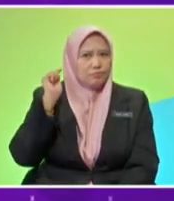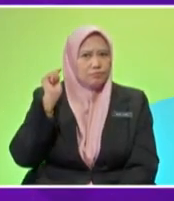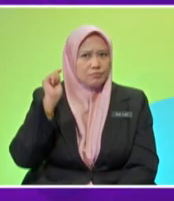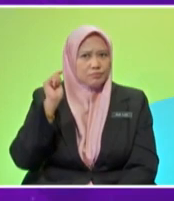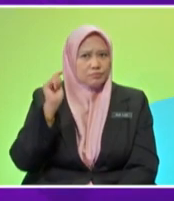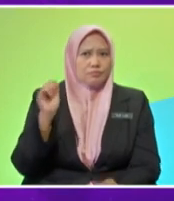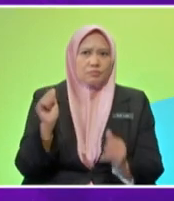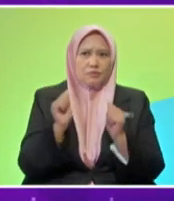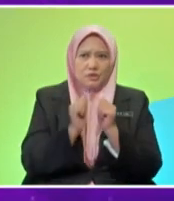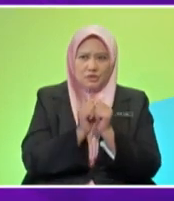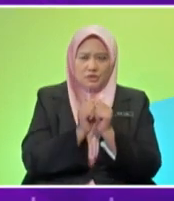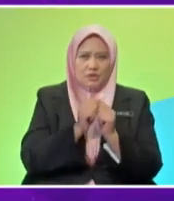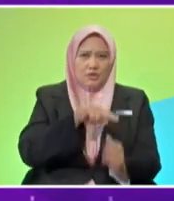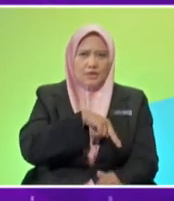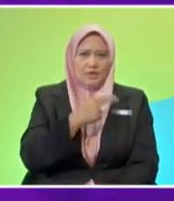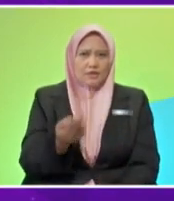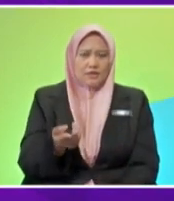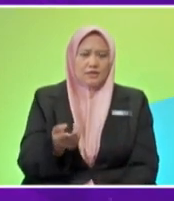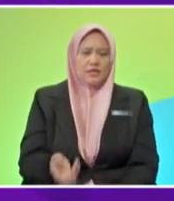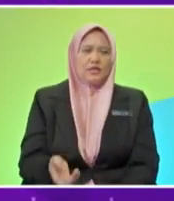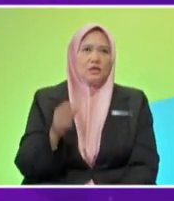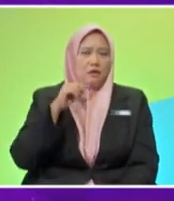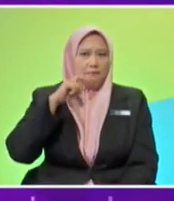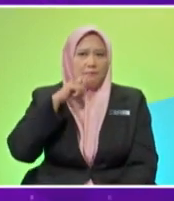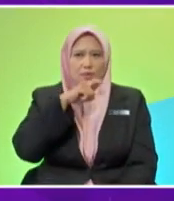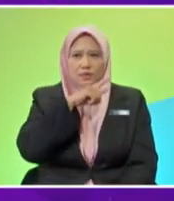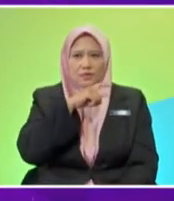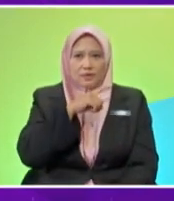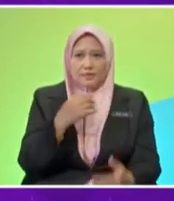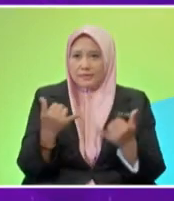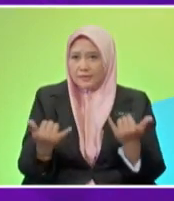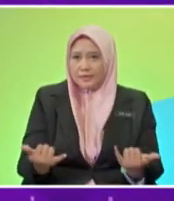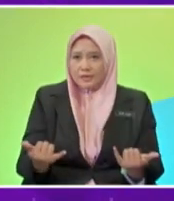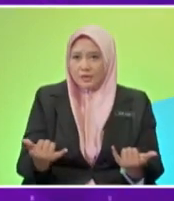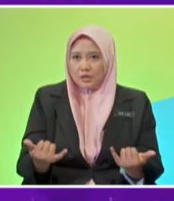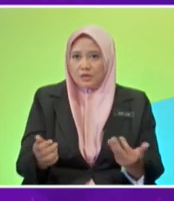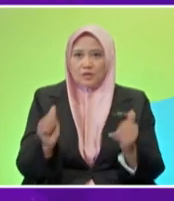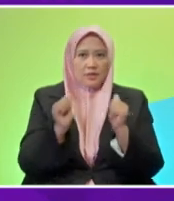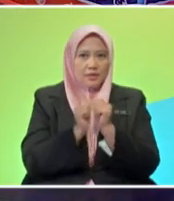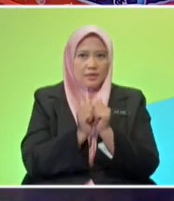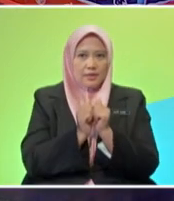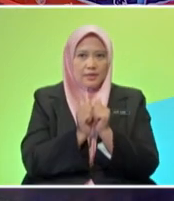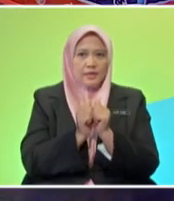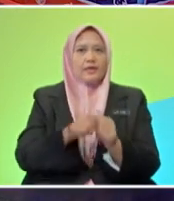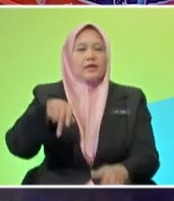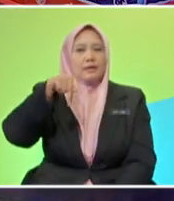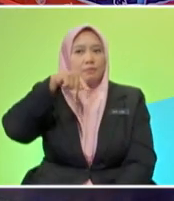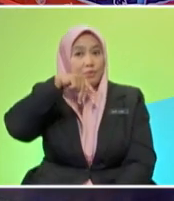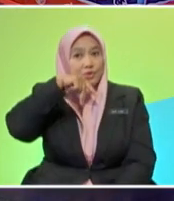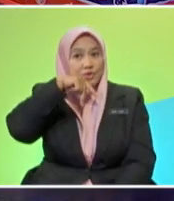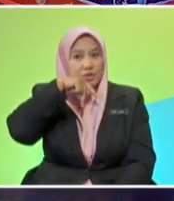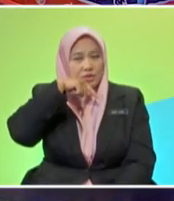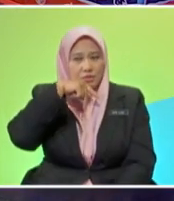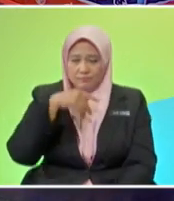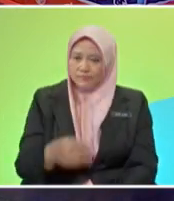isi suku pinggan lagi dengan sumber protein. Bagaimana murid-murid yang berada di rumah? Anda juga jawapan dapat menjawab jawapan yang sama